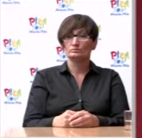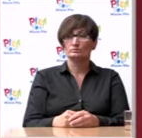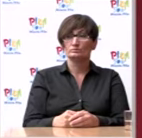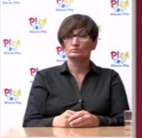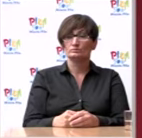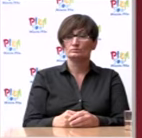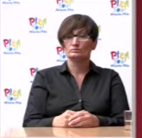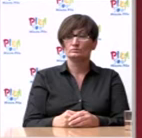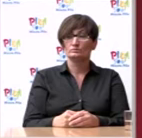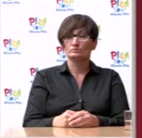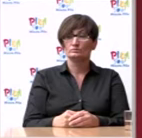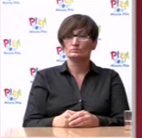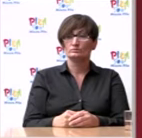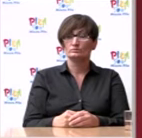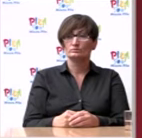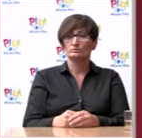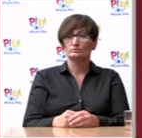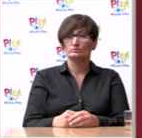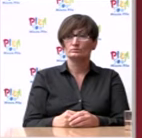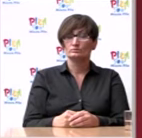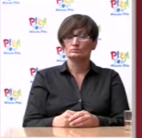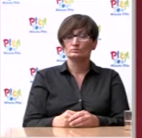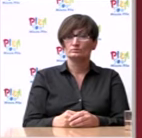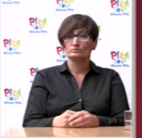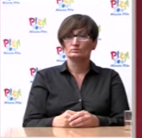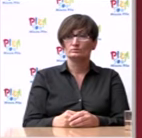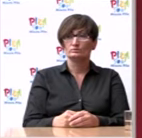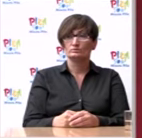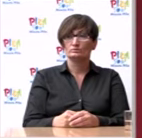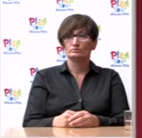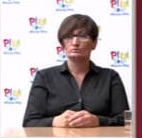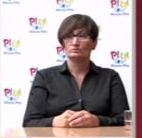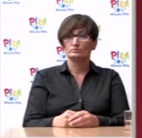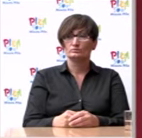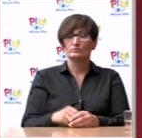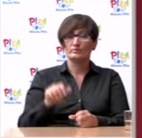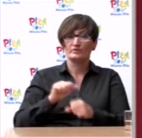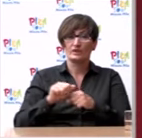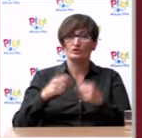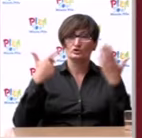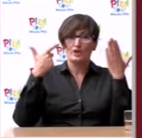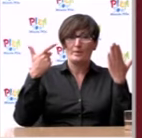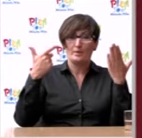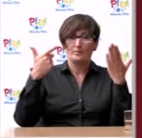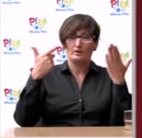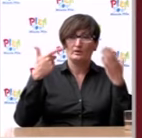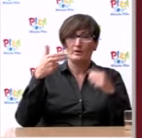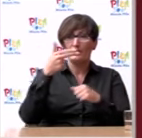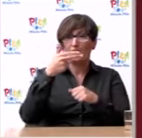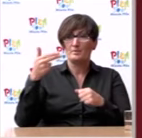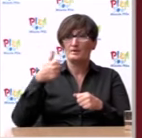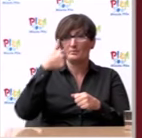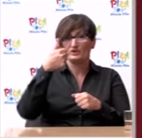Szanowny Panie Przewodniczący, Szanowna Wysoka Rado, przedstawiam 7 tematów z zakresu planowania przestrzennego. Pierwsze dwa